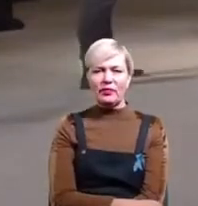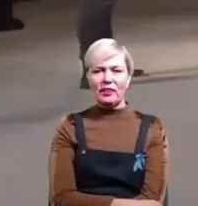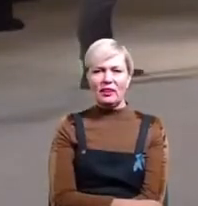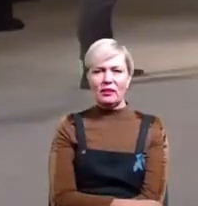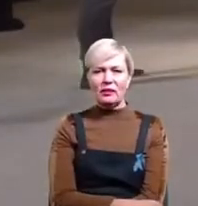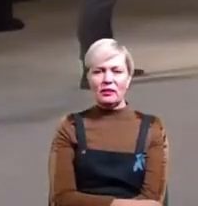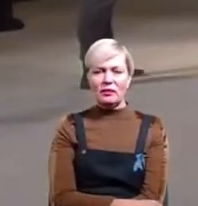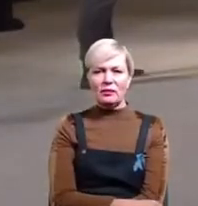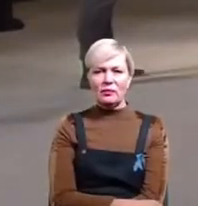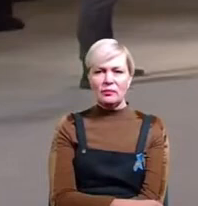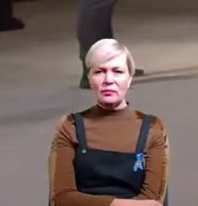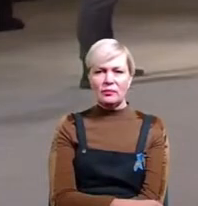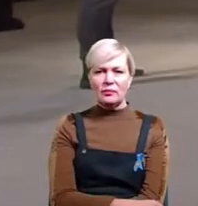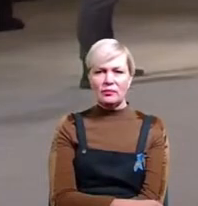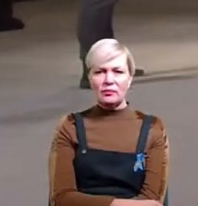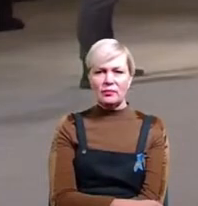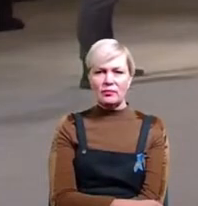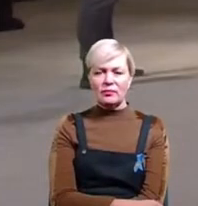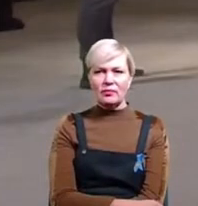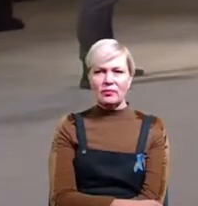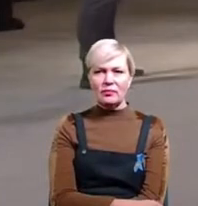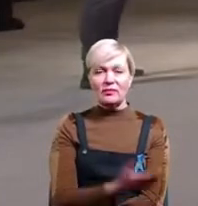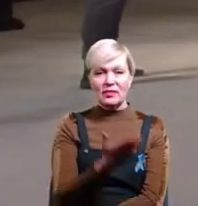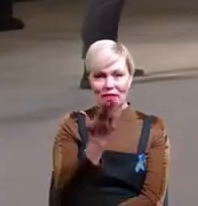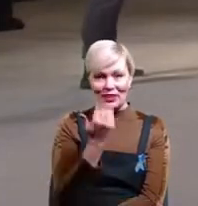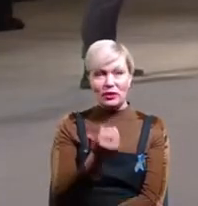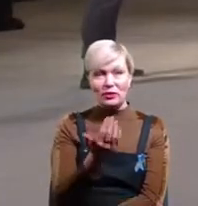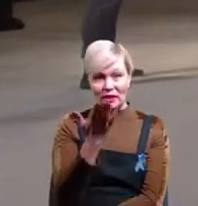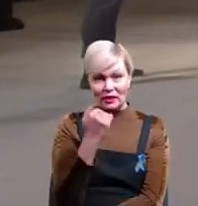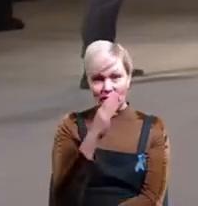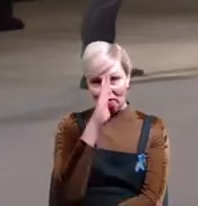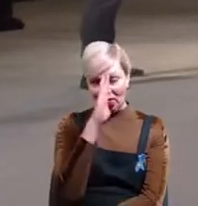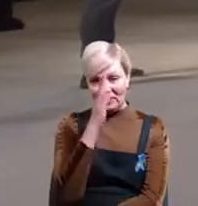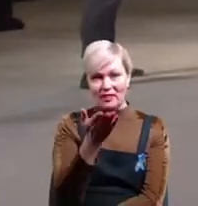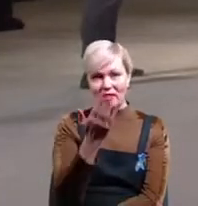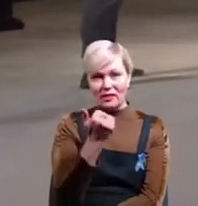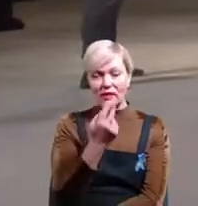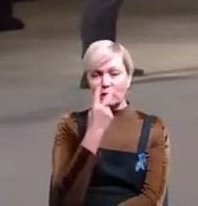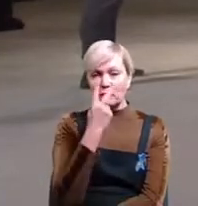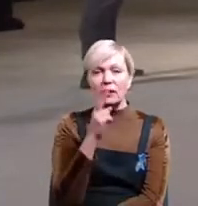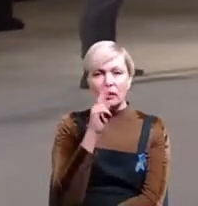Она выбрала меня, да? Иди сюда, иди сюда. И ты смотри,